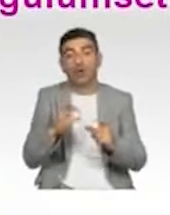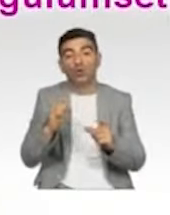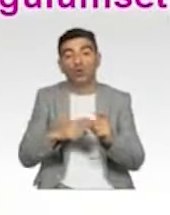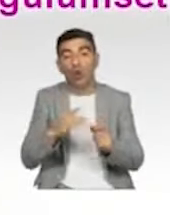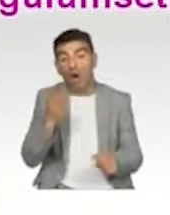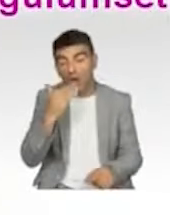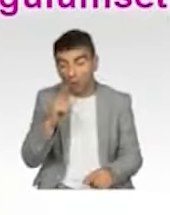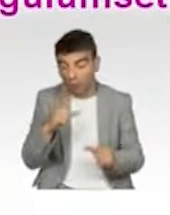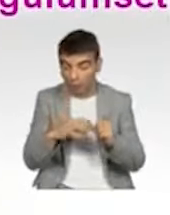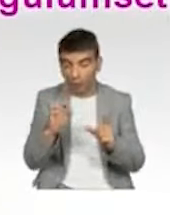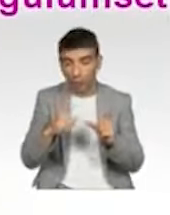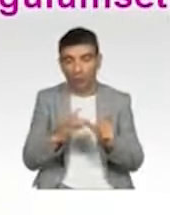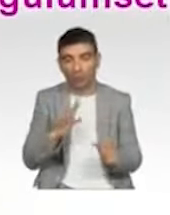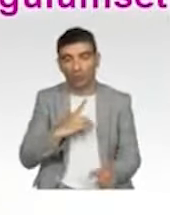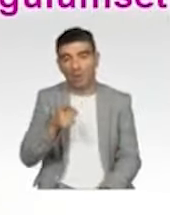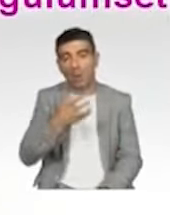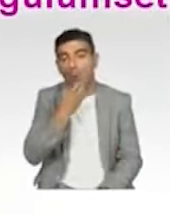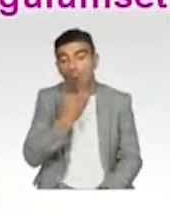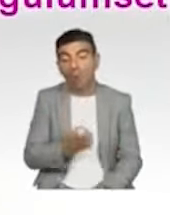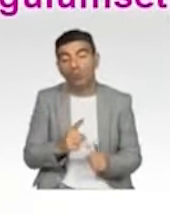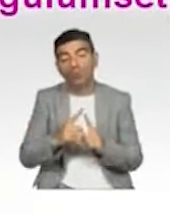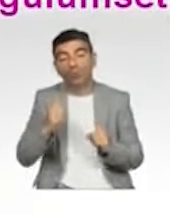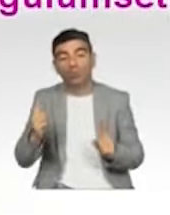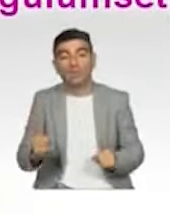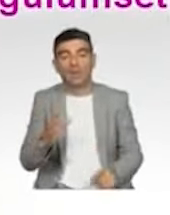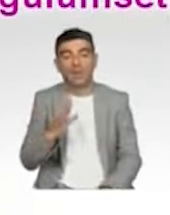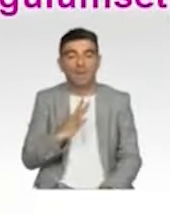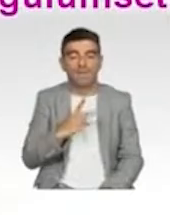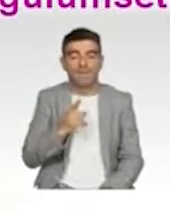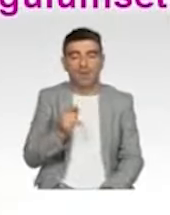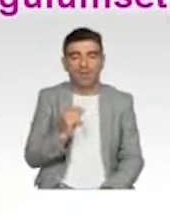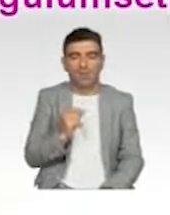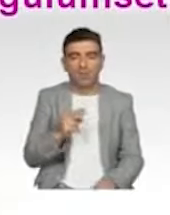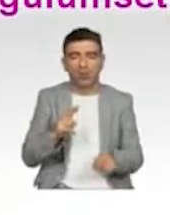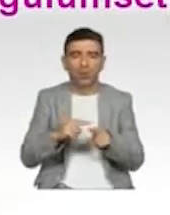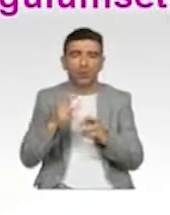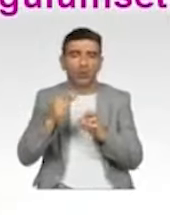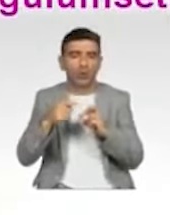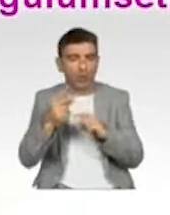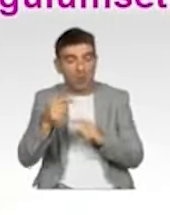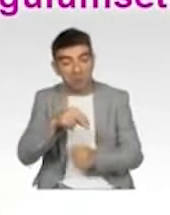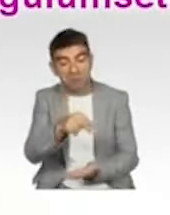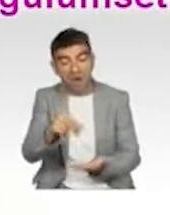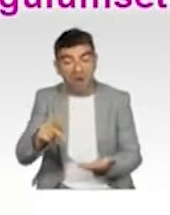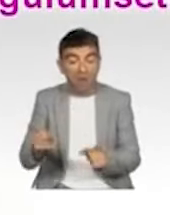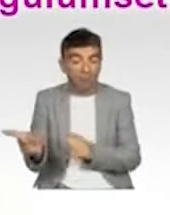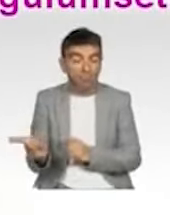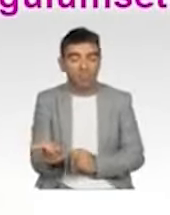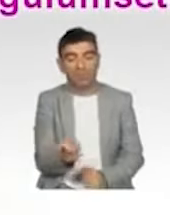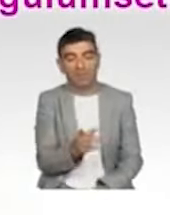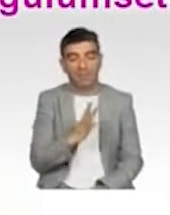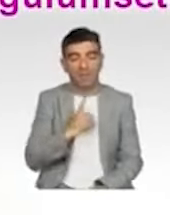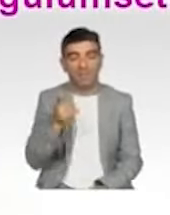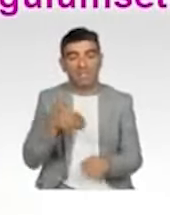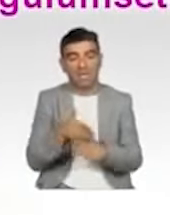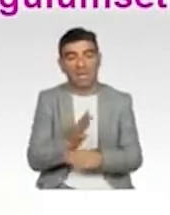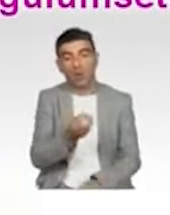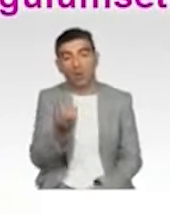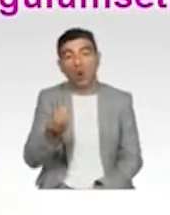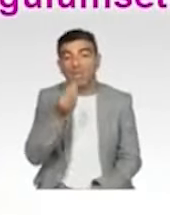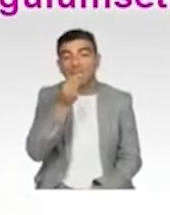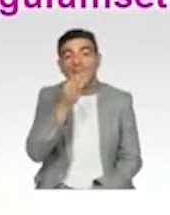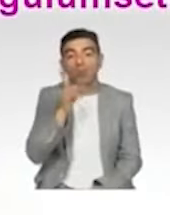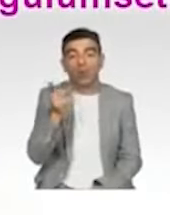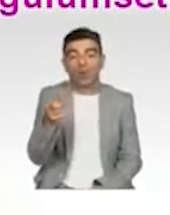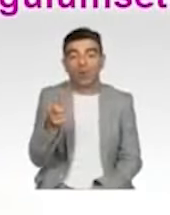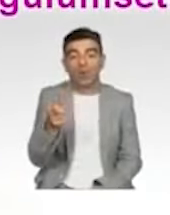Acı sosları var. Bunlar hep ömrü uzatan şeyler. Köri. Yani Asya'da. Türlü türlü baharatları var ve baharatı gerçekten seviyorlar ve çok fazla